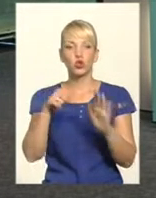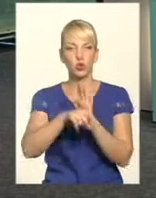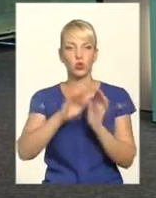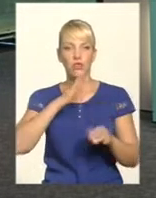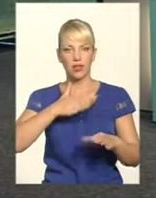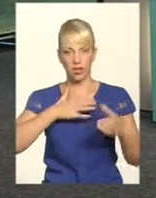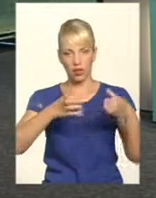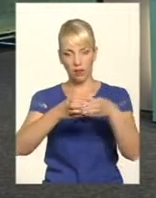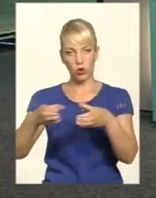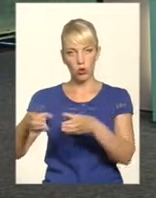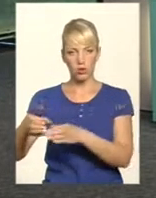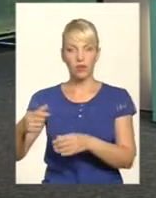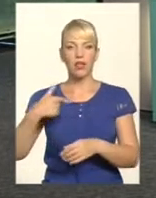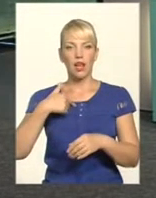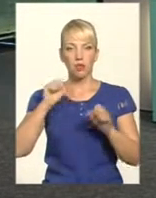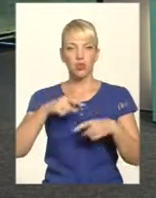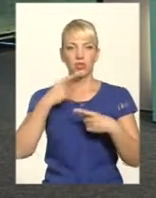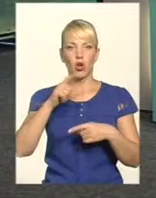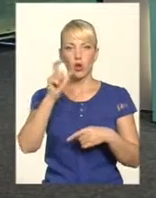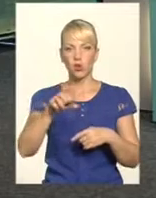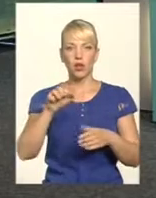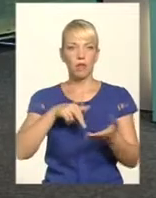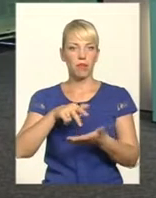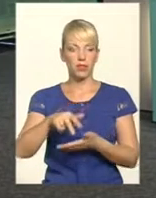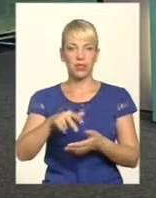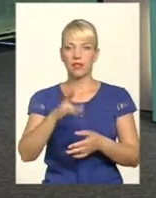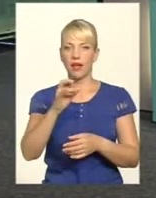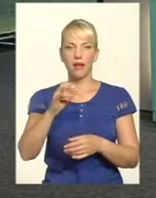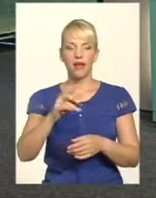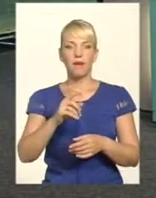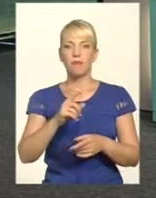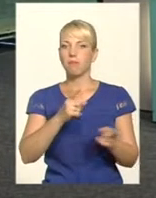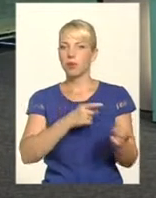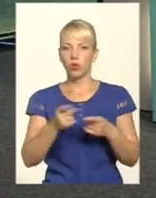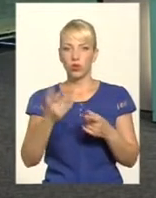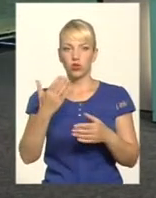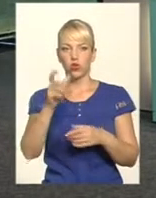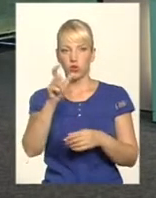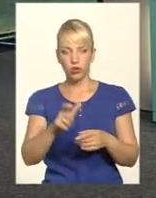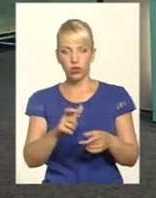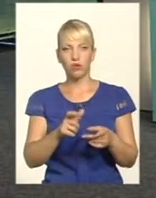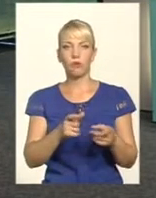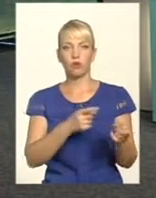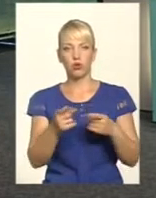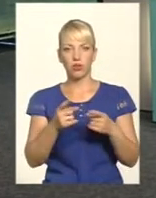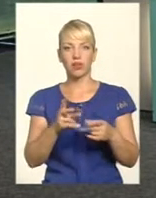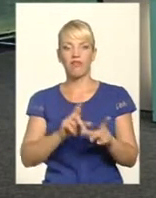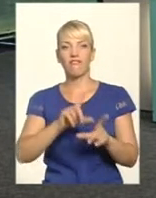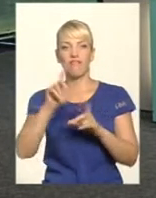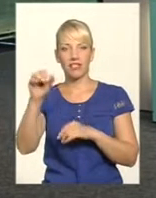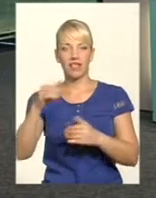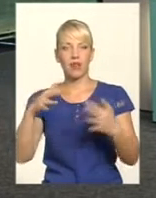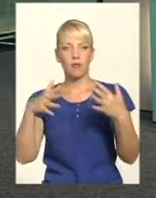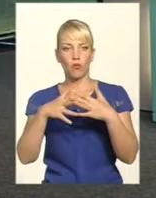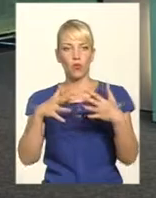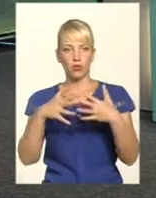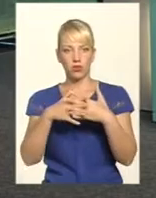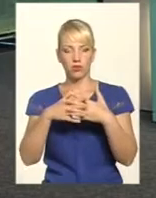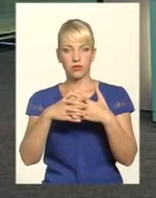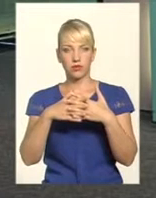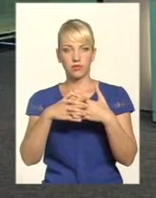що людина може прийти непідготовлена. І цю людину вже підготують для виїзду на бойові завдання. Це елітні війська?